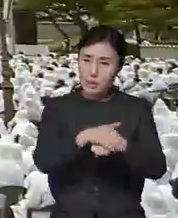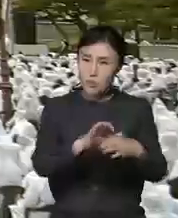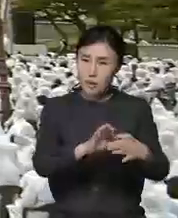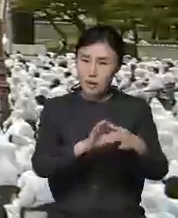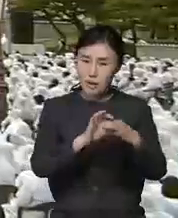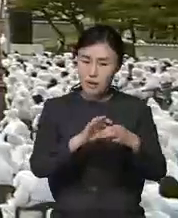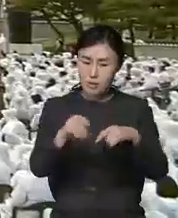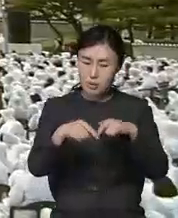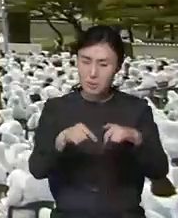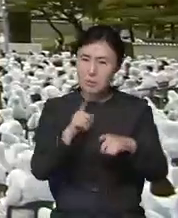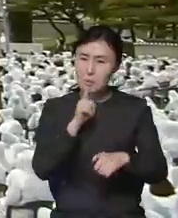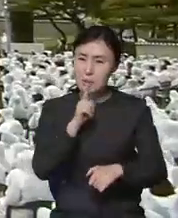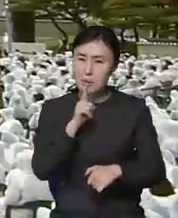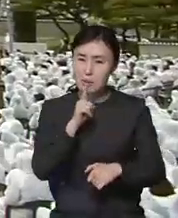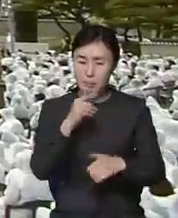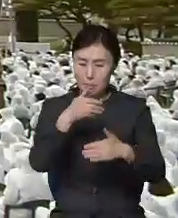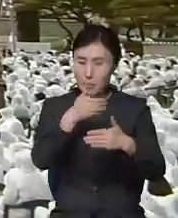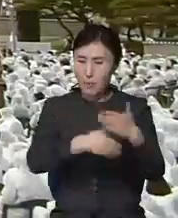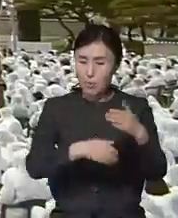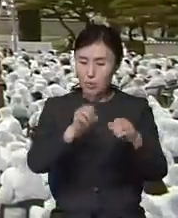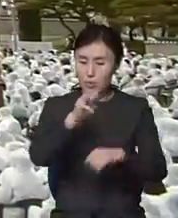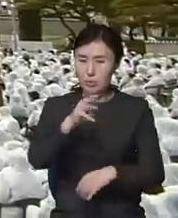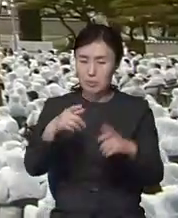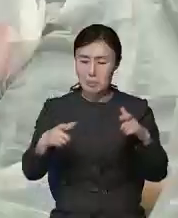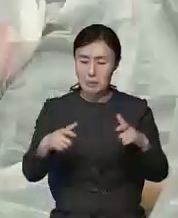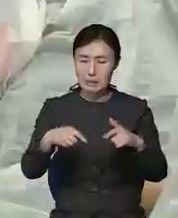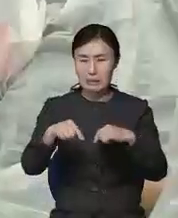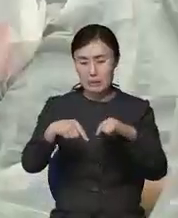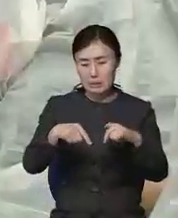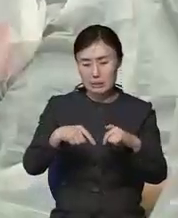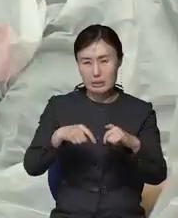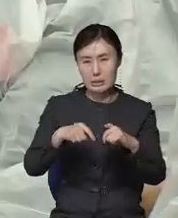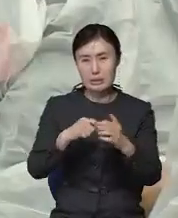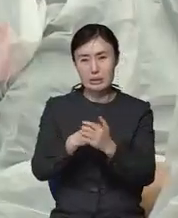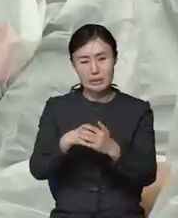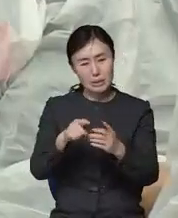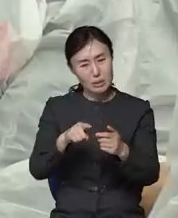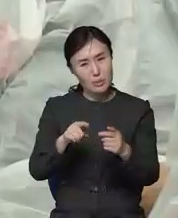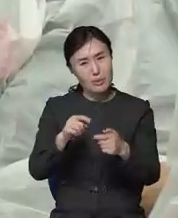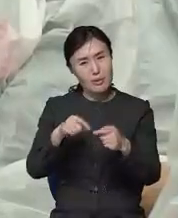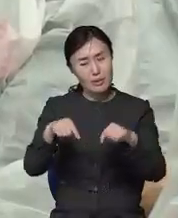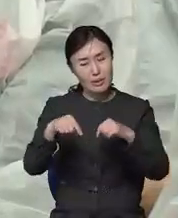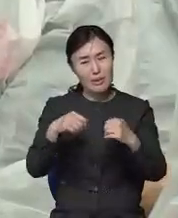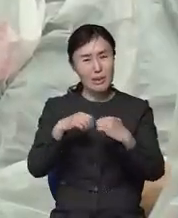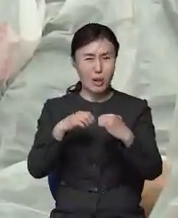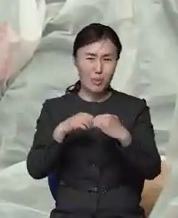정치적 메시지는 없이 광주에서도 정쟁만 오가는 데 그쳤습니다. KBC 이영길입니다.